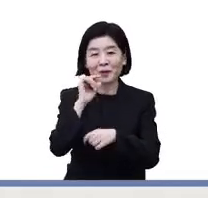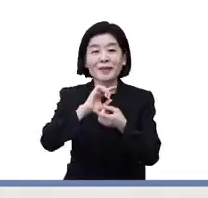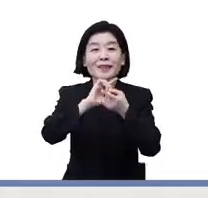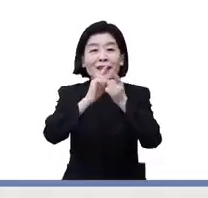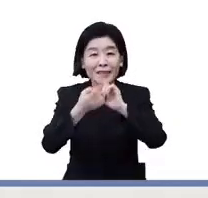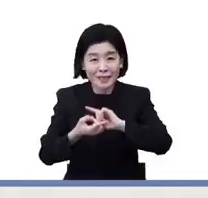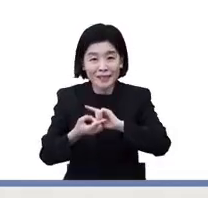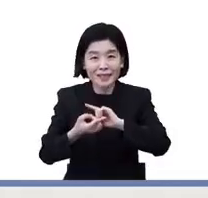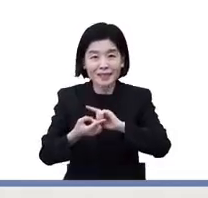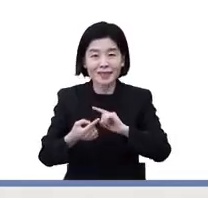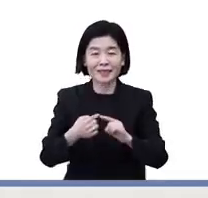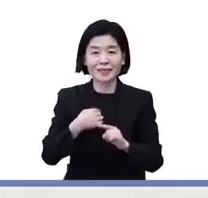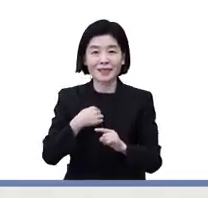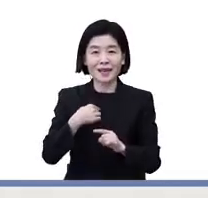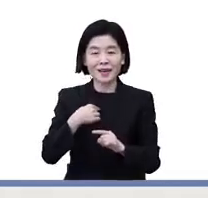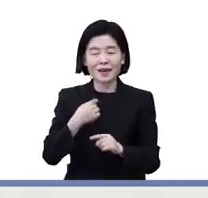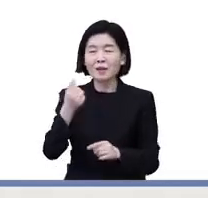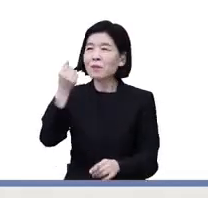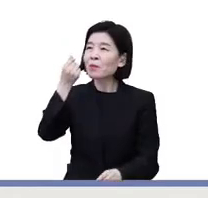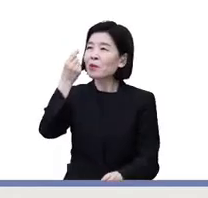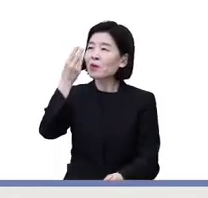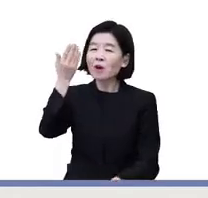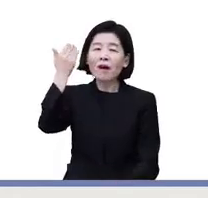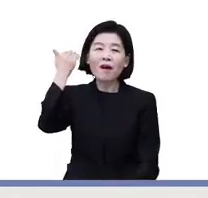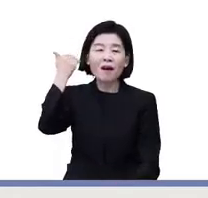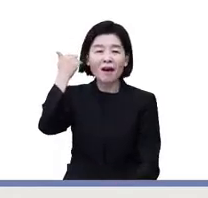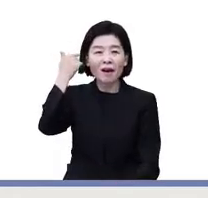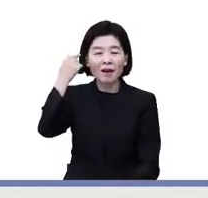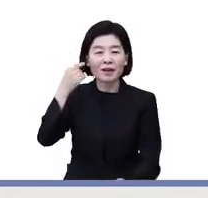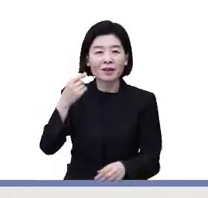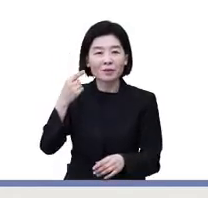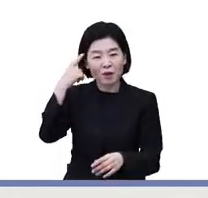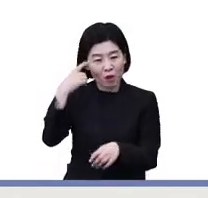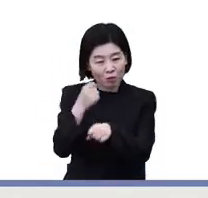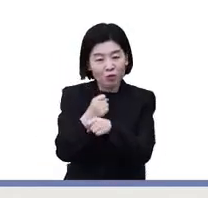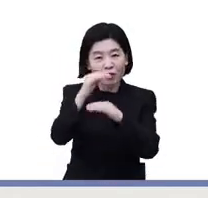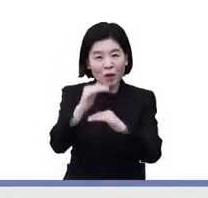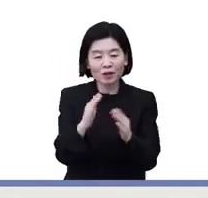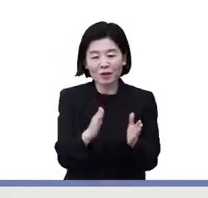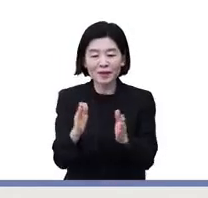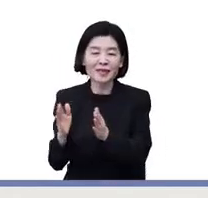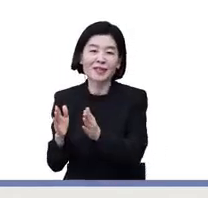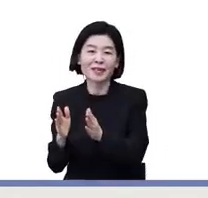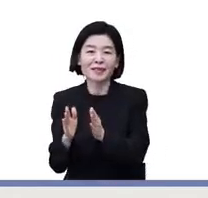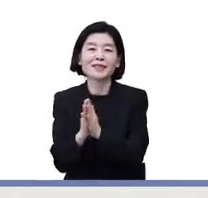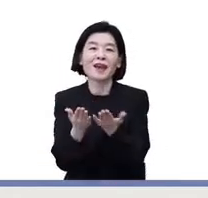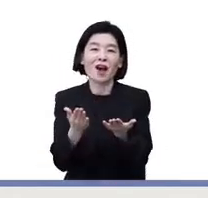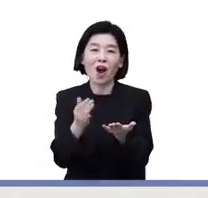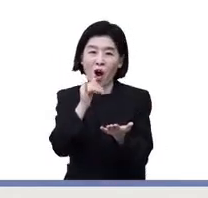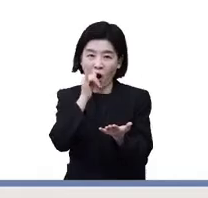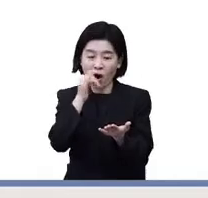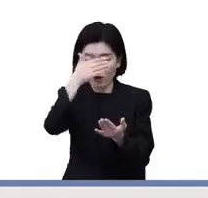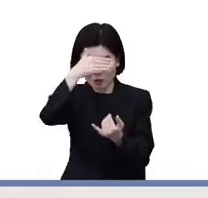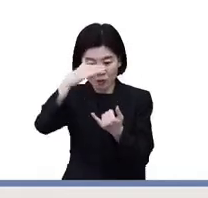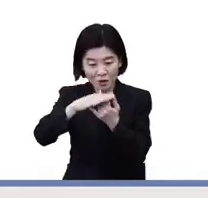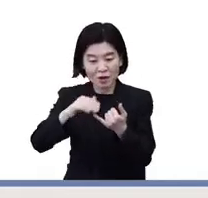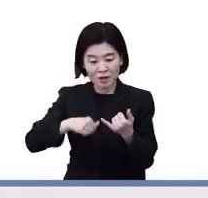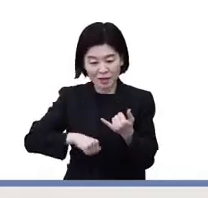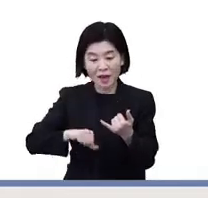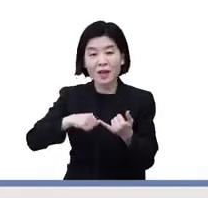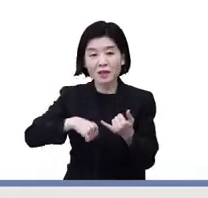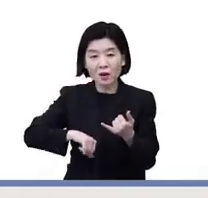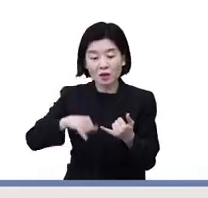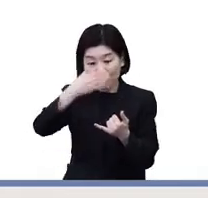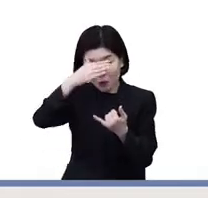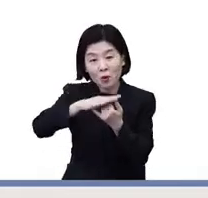그걸 요구가 많아서 몇 개월 전에 정리를 해서 선보인 바가 있어서 이렇게 소개를 했습니다. 청소년 자녀의 뇌와